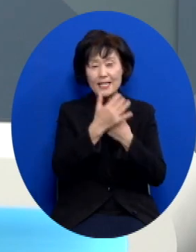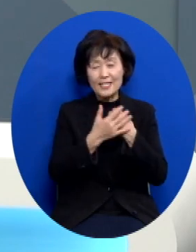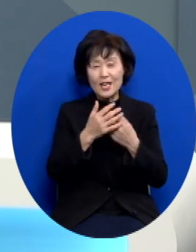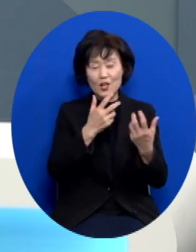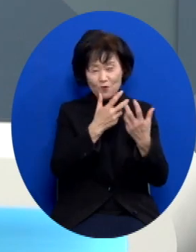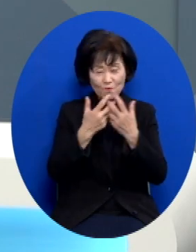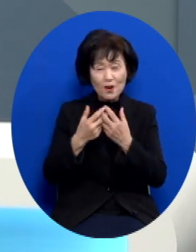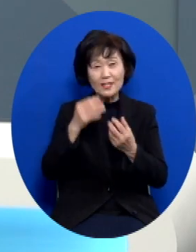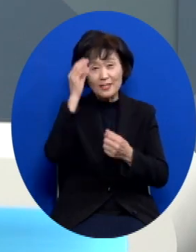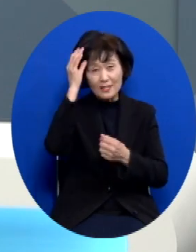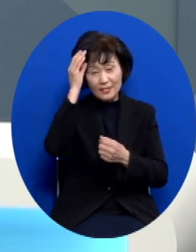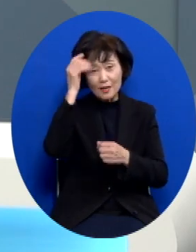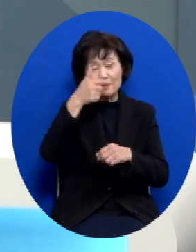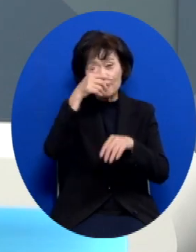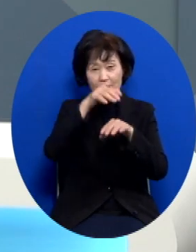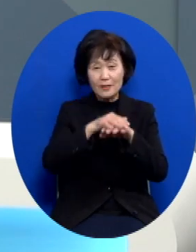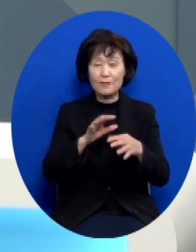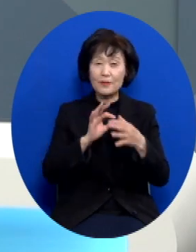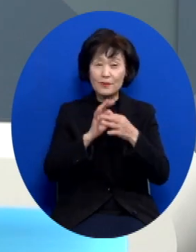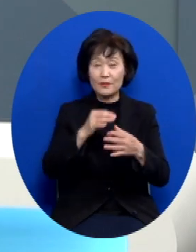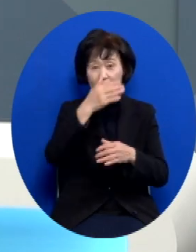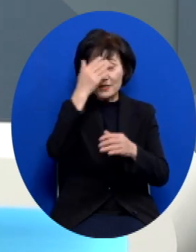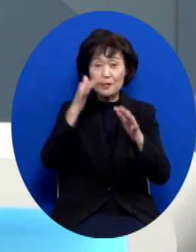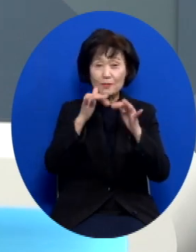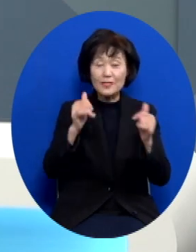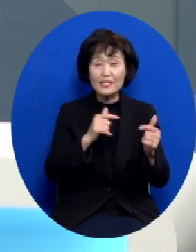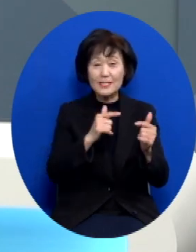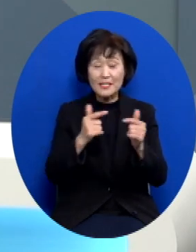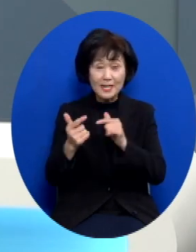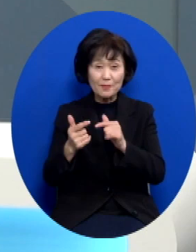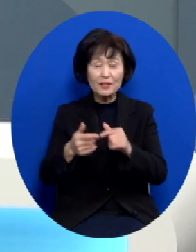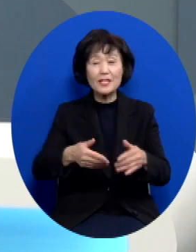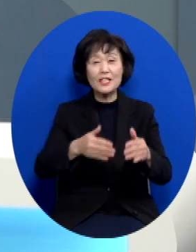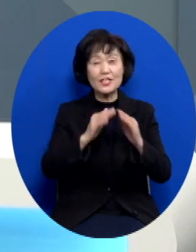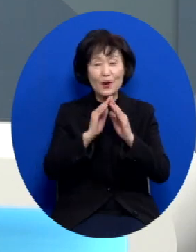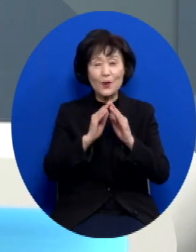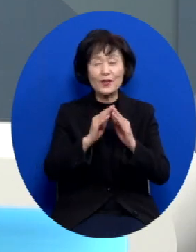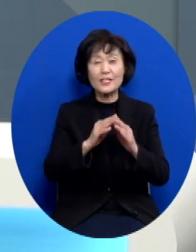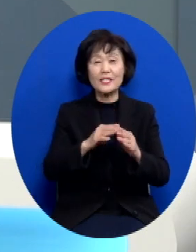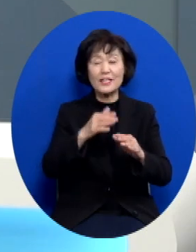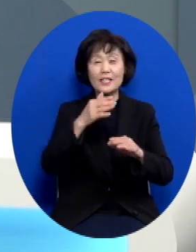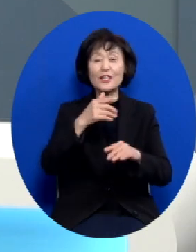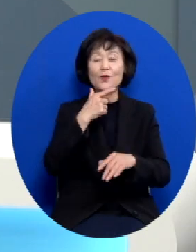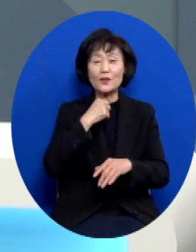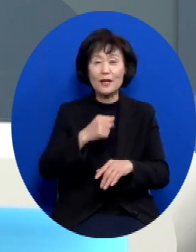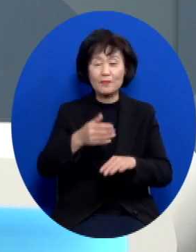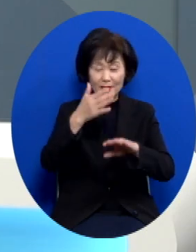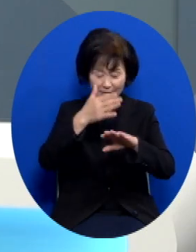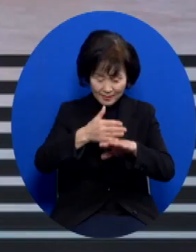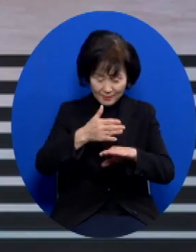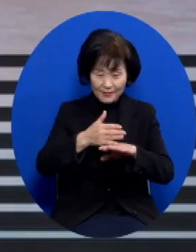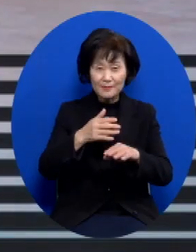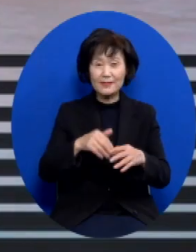기대하고요. 예배를 통해 젊은이들이 일어나길 진심으로 바라겠습니다. 오늘 말씀 감사합니다.